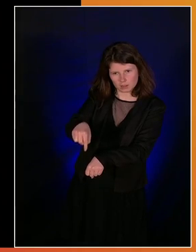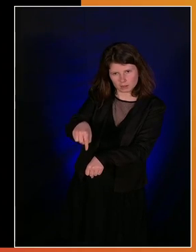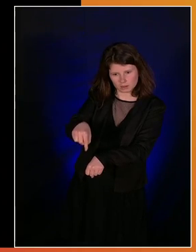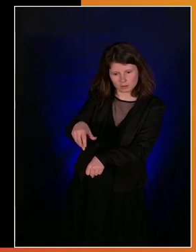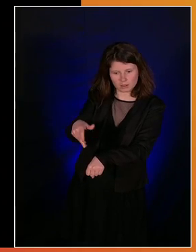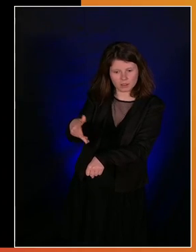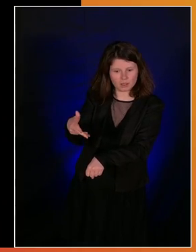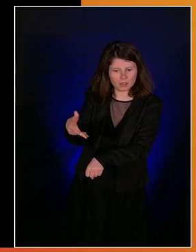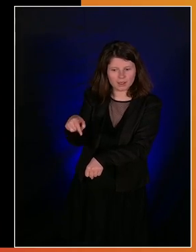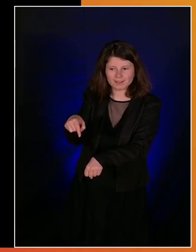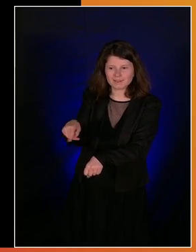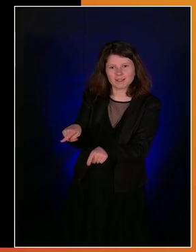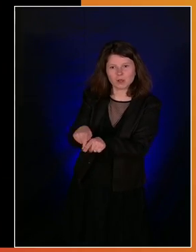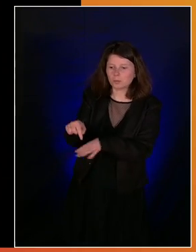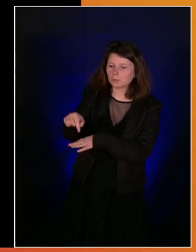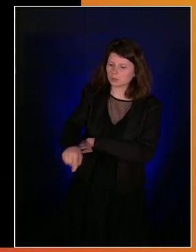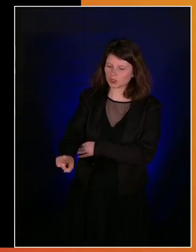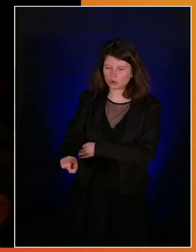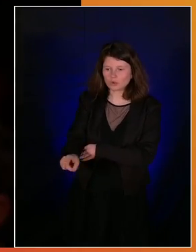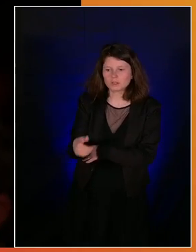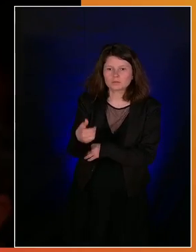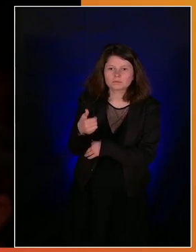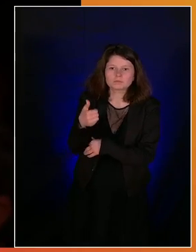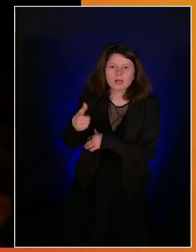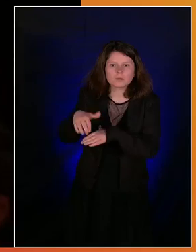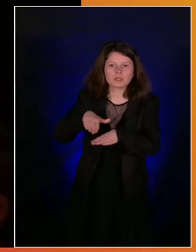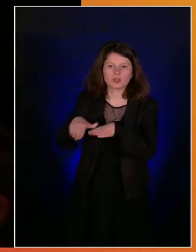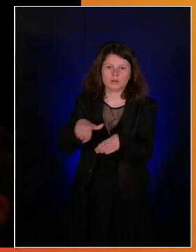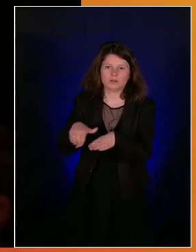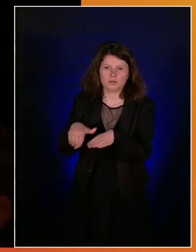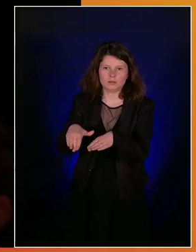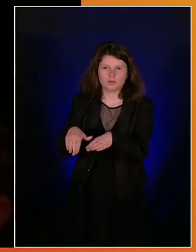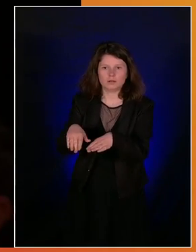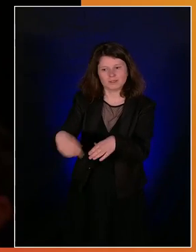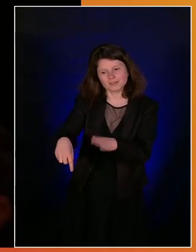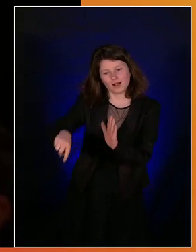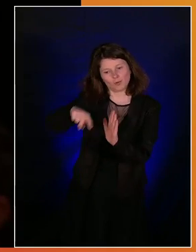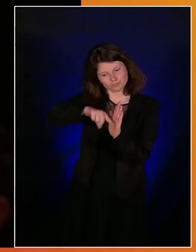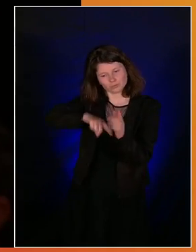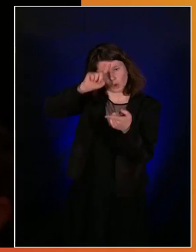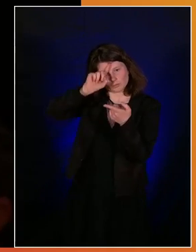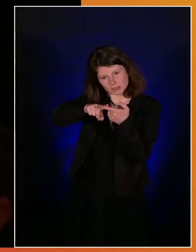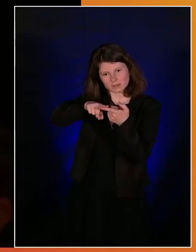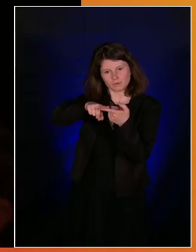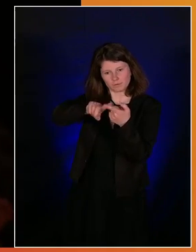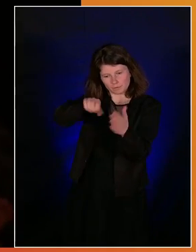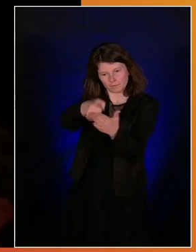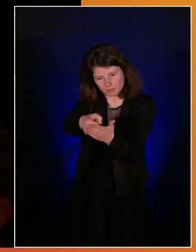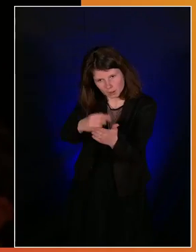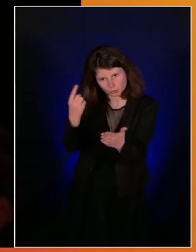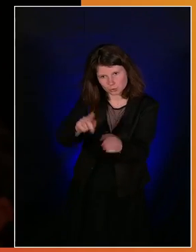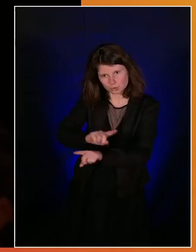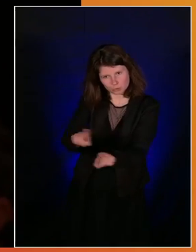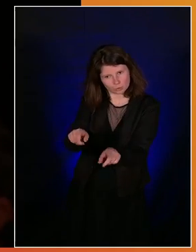d'autres une dans la malette à outil j'ai envie de dire mais qui qui peut pas être instauré comme un objectif en soi c'est un moyen qui permet de